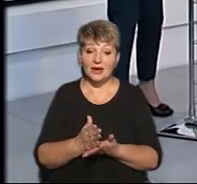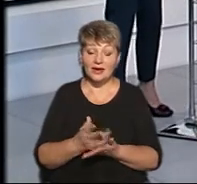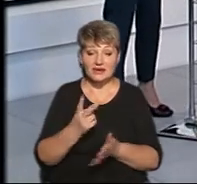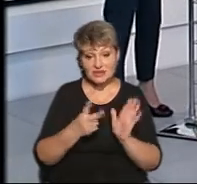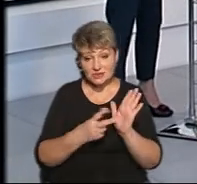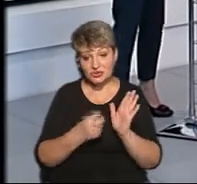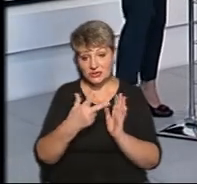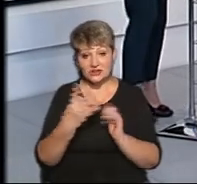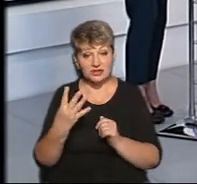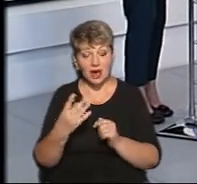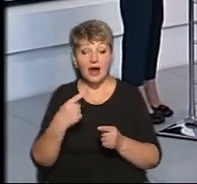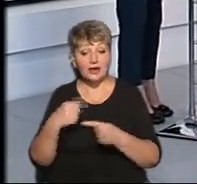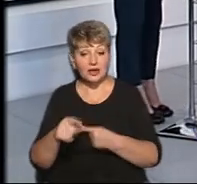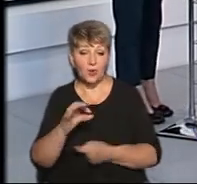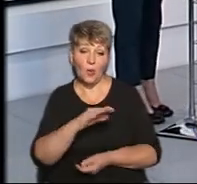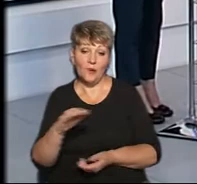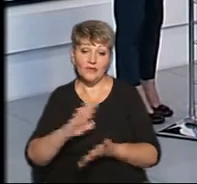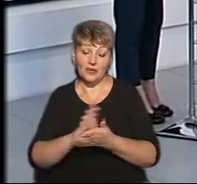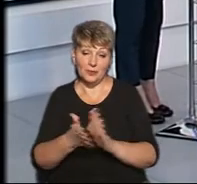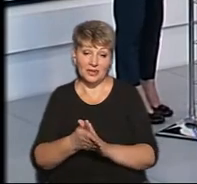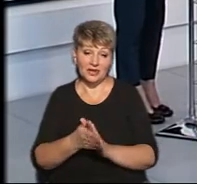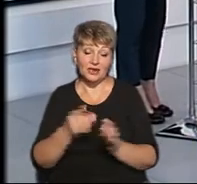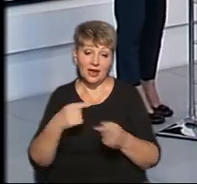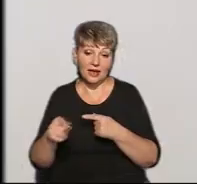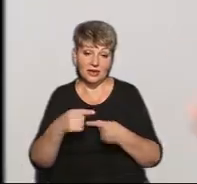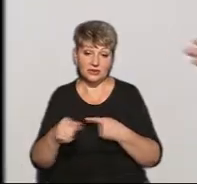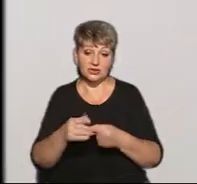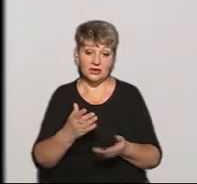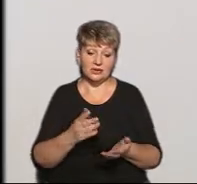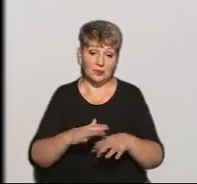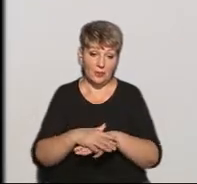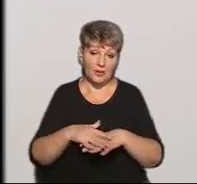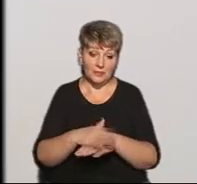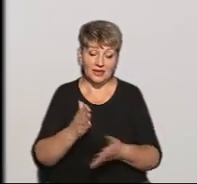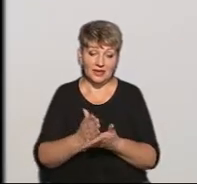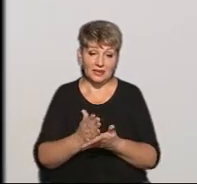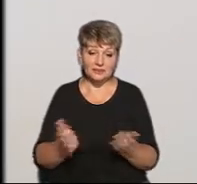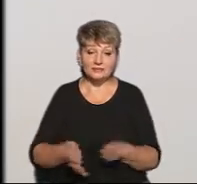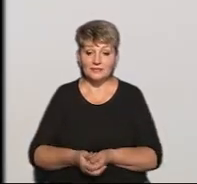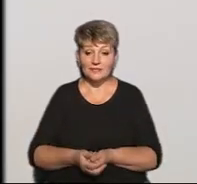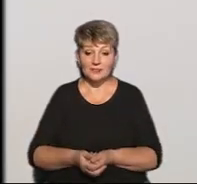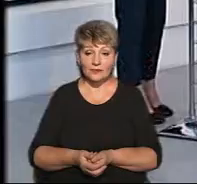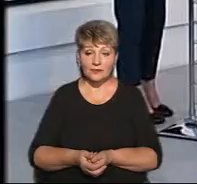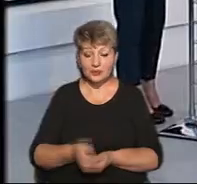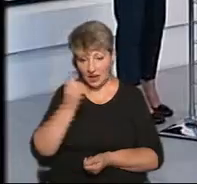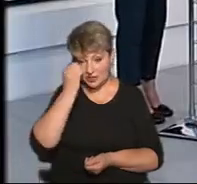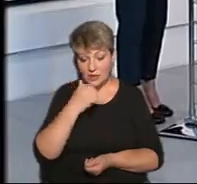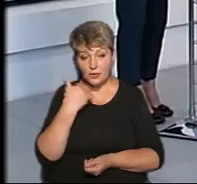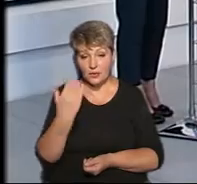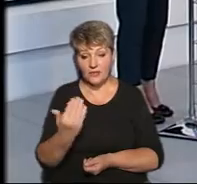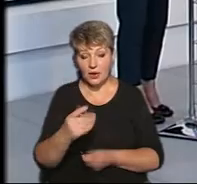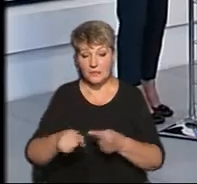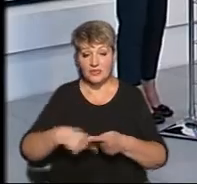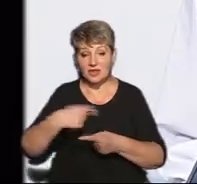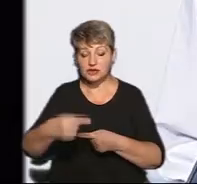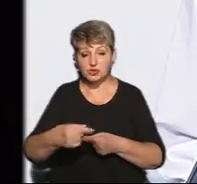734 роки. А інша офіційна позиція є інших науковців, які виступають так, проти дійсно, цієї правда. Позиції. Так. Дякую вам. Наступна